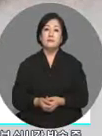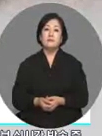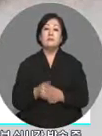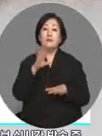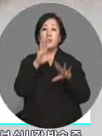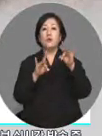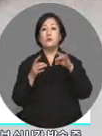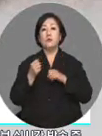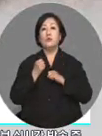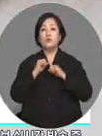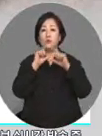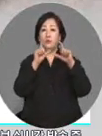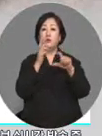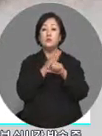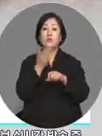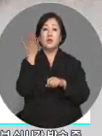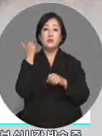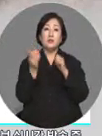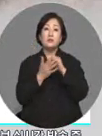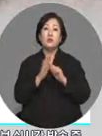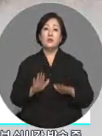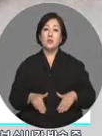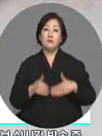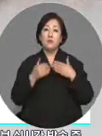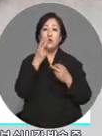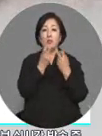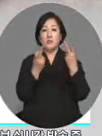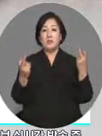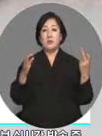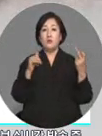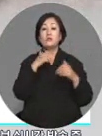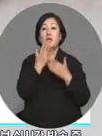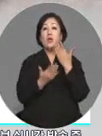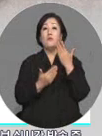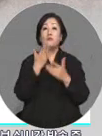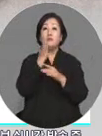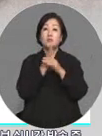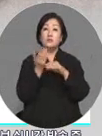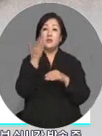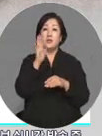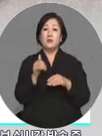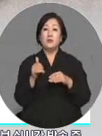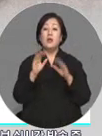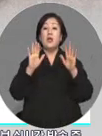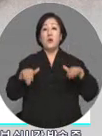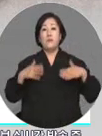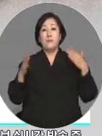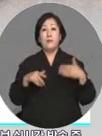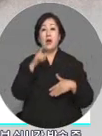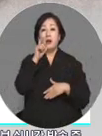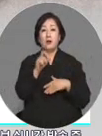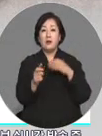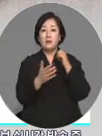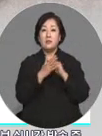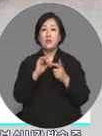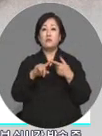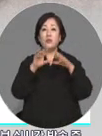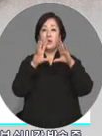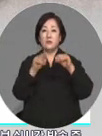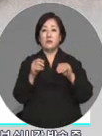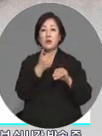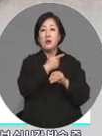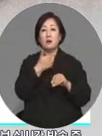건조주의보가 내려진 지난주 남구에 한 야산에서 불이 나는데요 당시 바람도 강하게 불어 진화가 쉽지